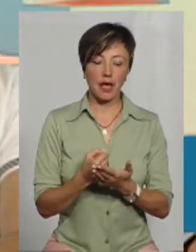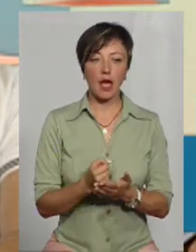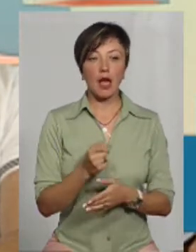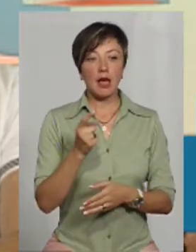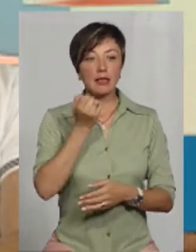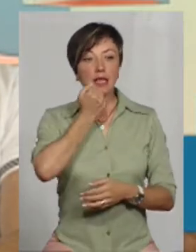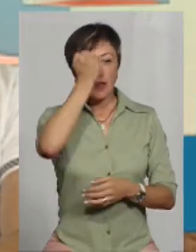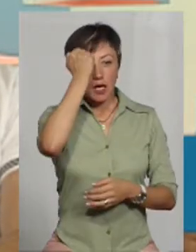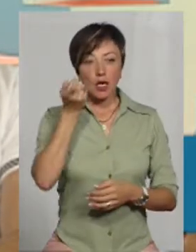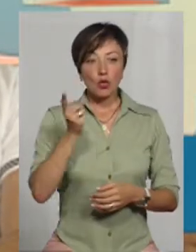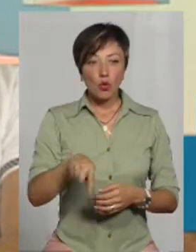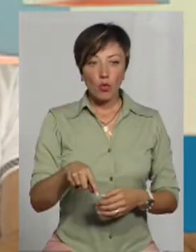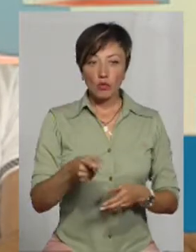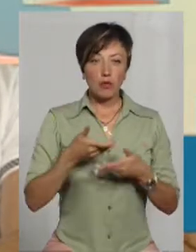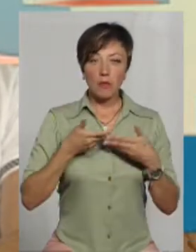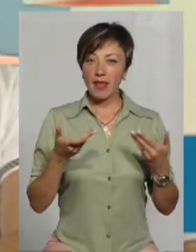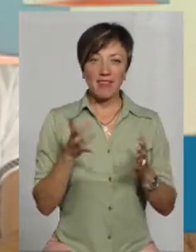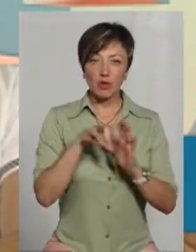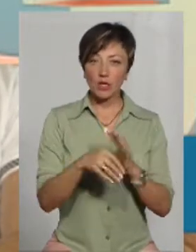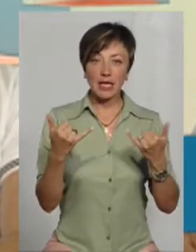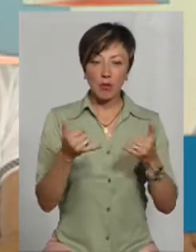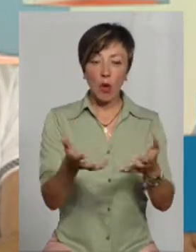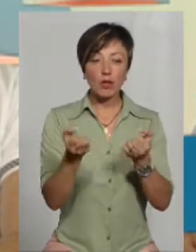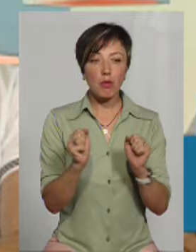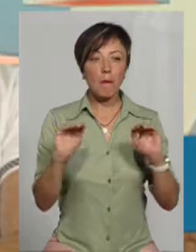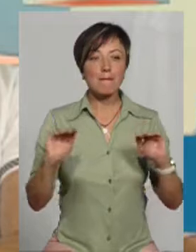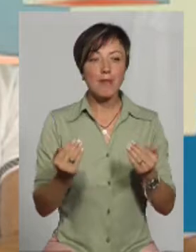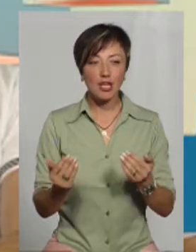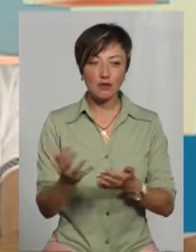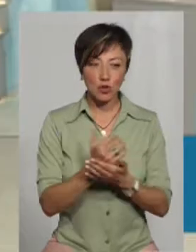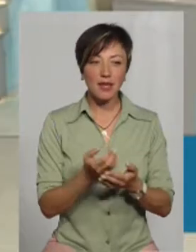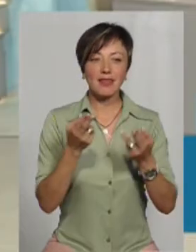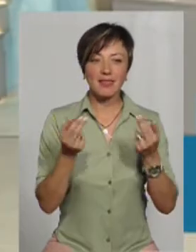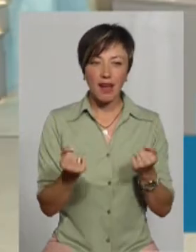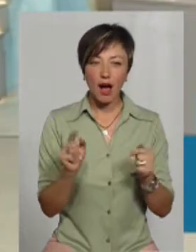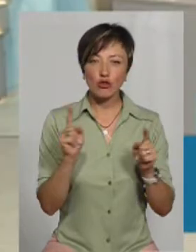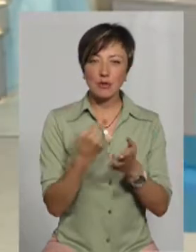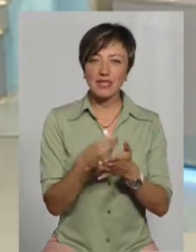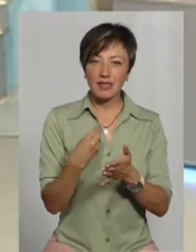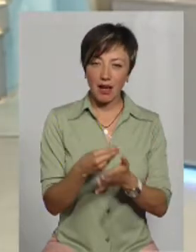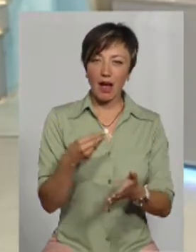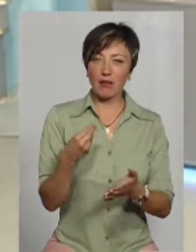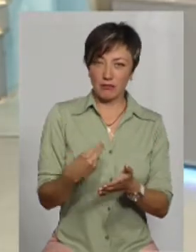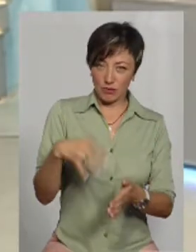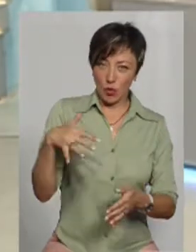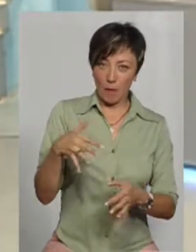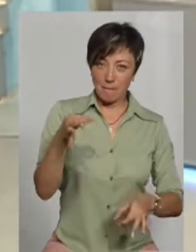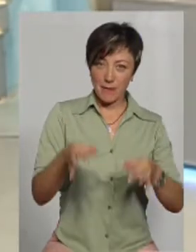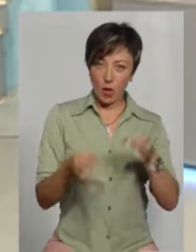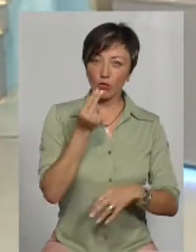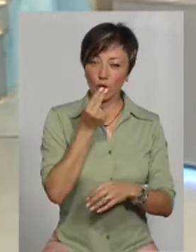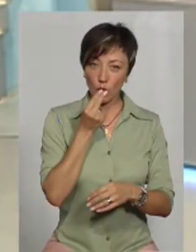За рахунок того, що ми не вносимо хімію, ми отримуємо трошки менше врожай. Звичайно, за рахунок того, що ціна органічної продукції